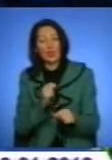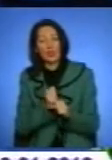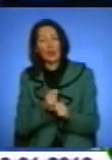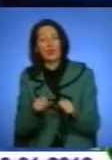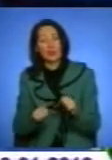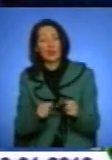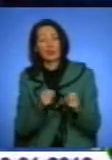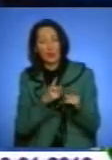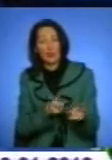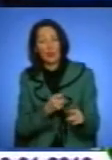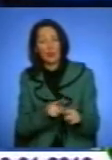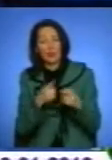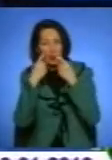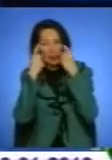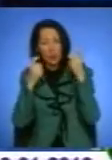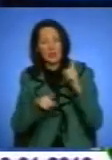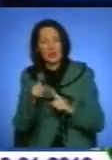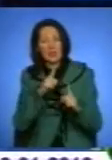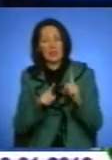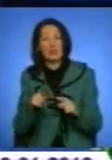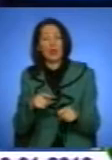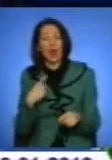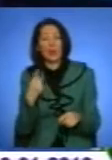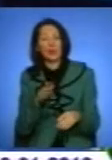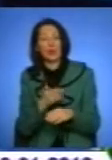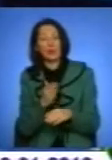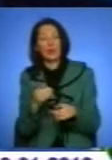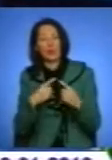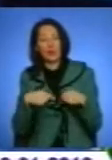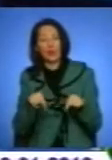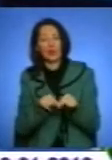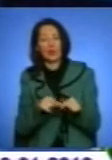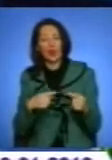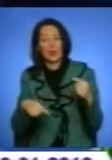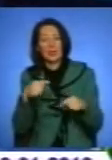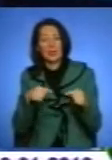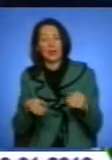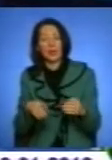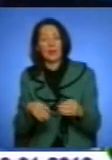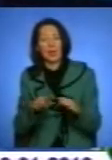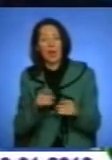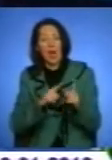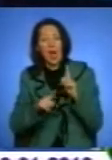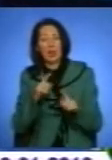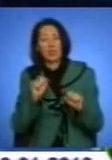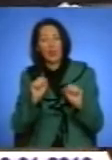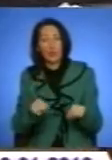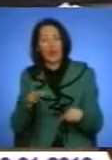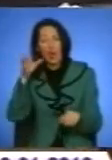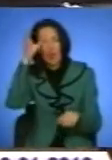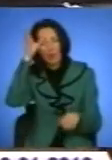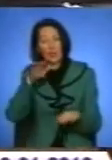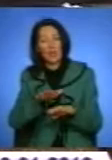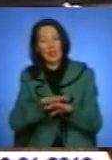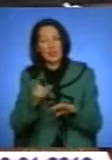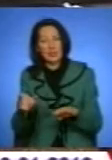це повідомили на засіданні обласної міжвідомчої координаційно-методичної ради з правової освіти населення.